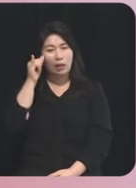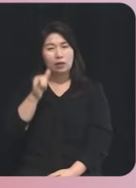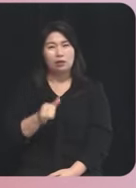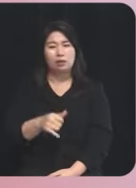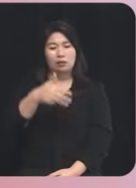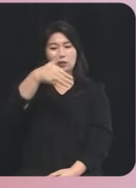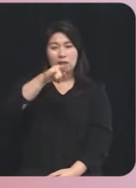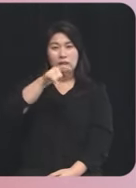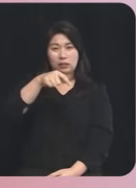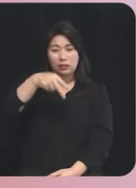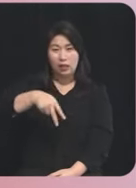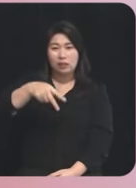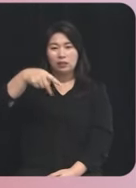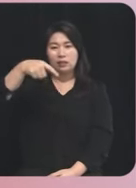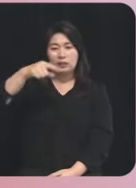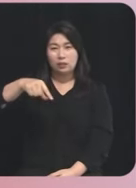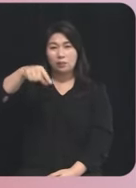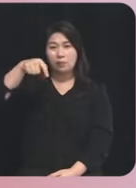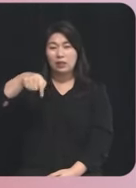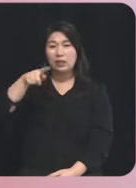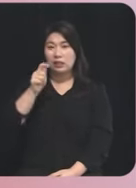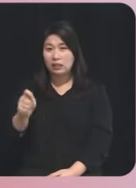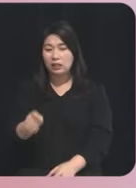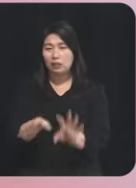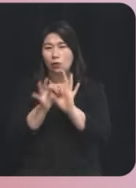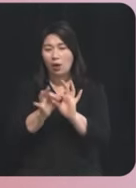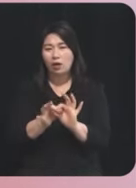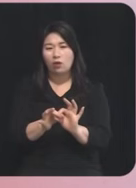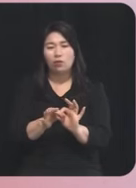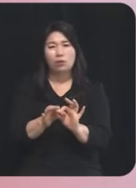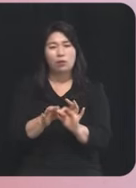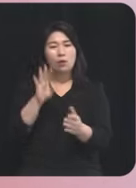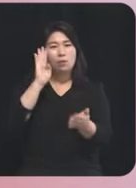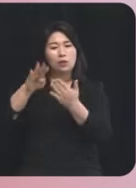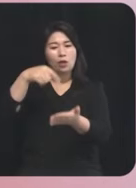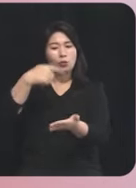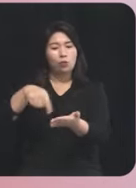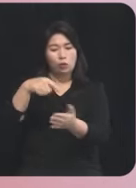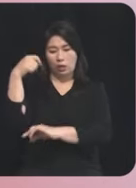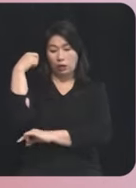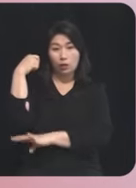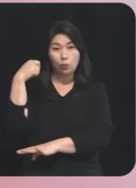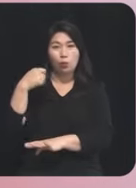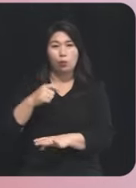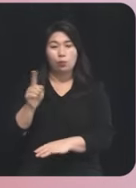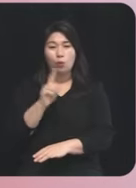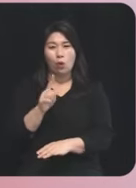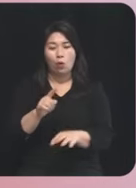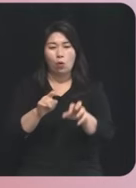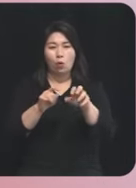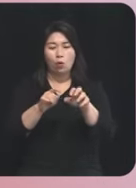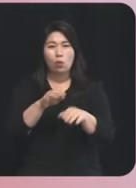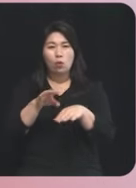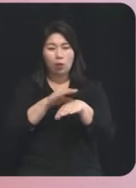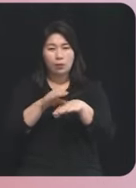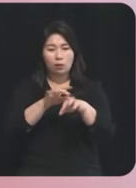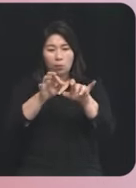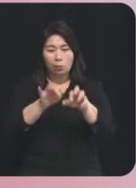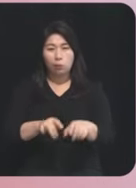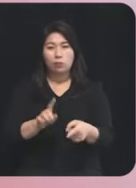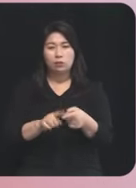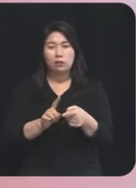챗GPT 등 미래 관련된 미래 인재 육성의 기본이 되는 코딩 스쿨을